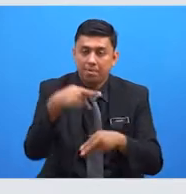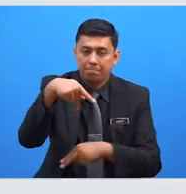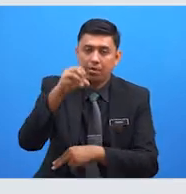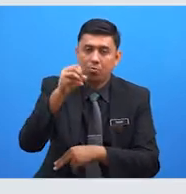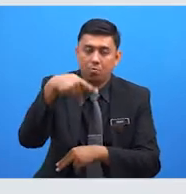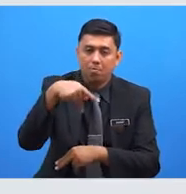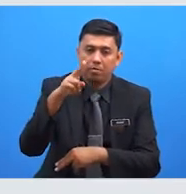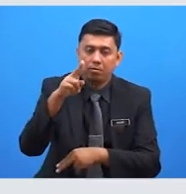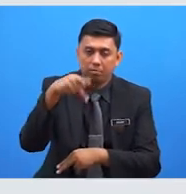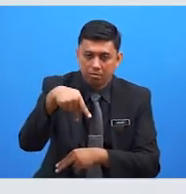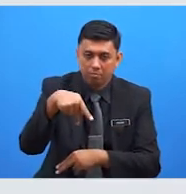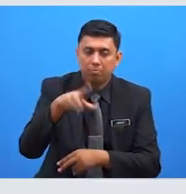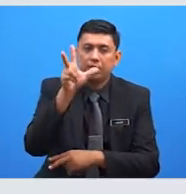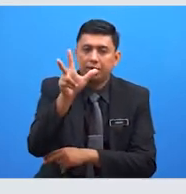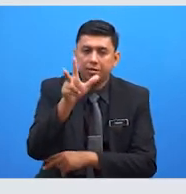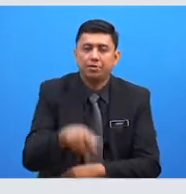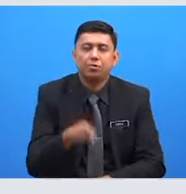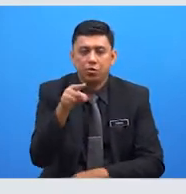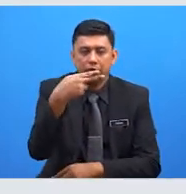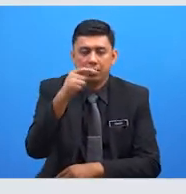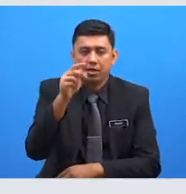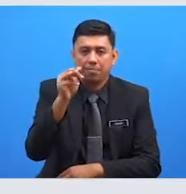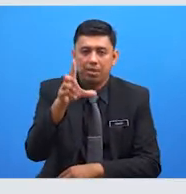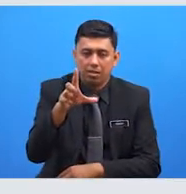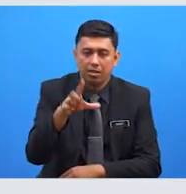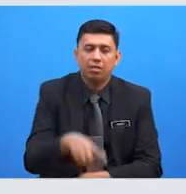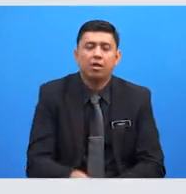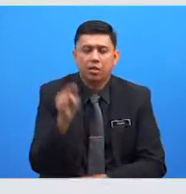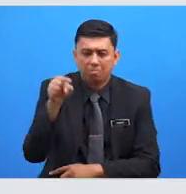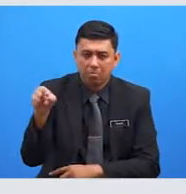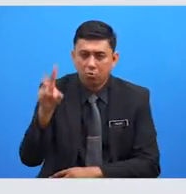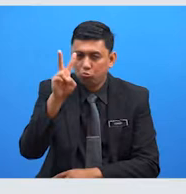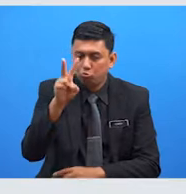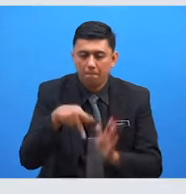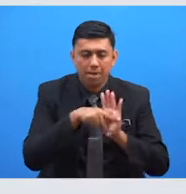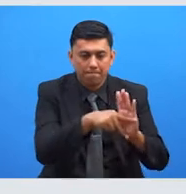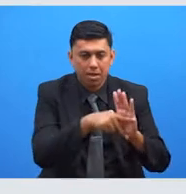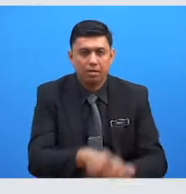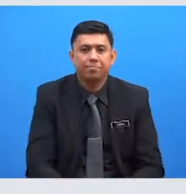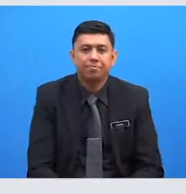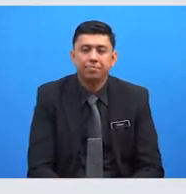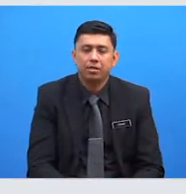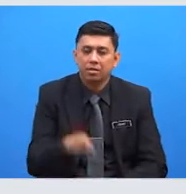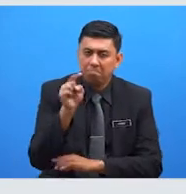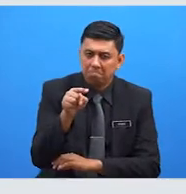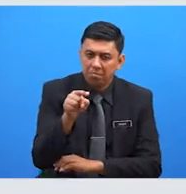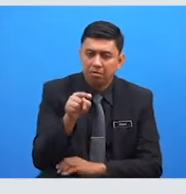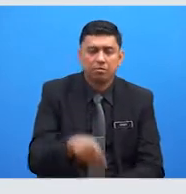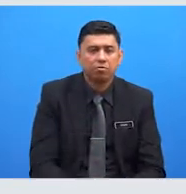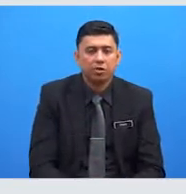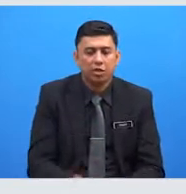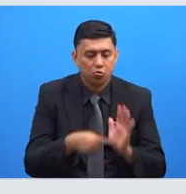popup3.html kemudian dua klik untuk memaparkannya. Paparan teks dan butang klik di